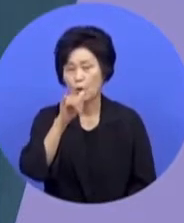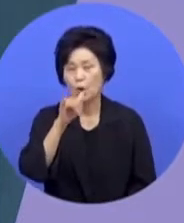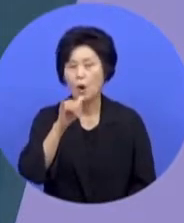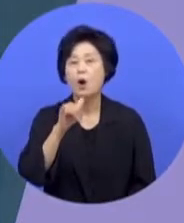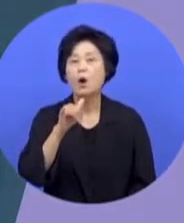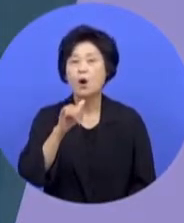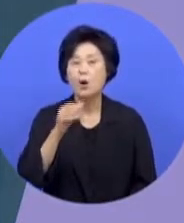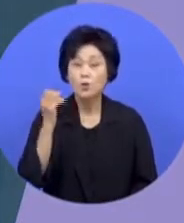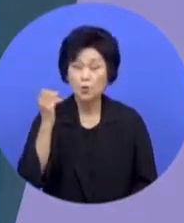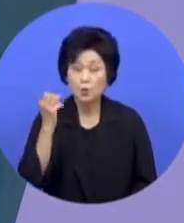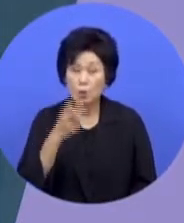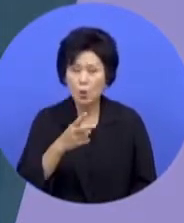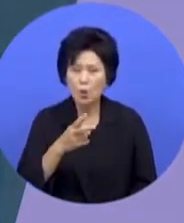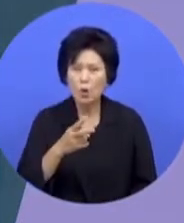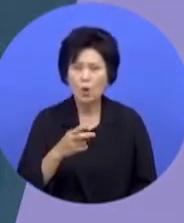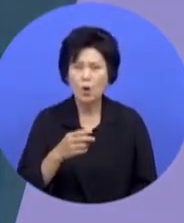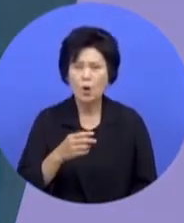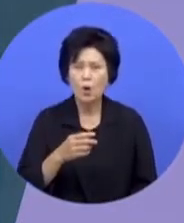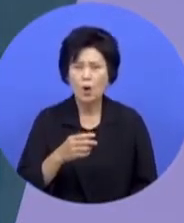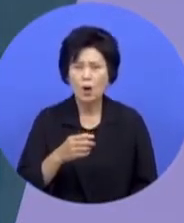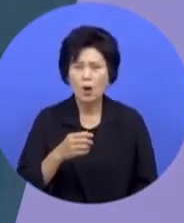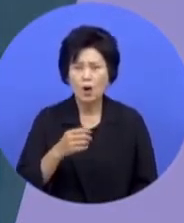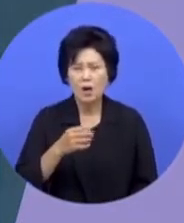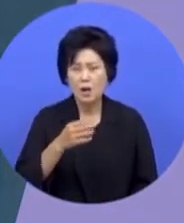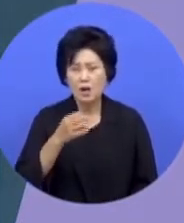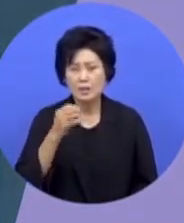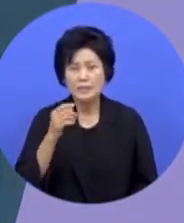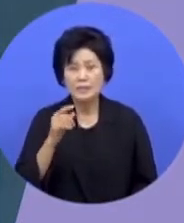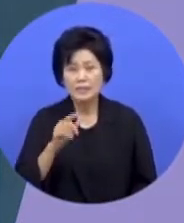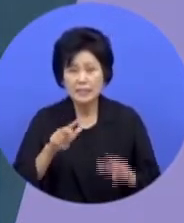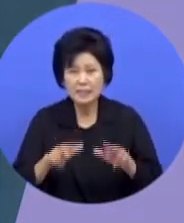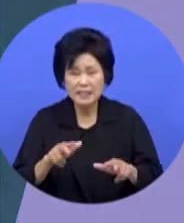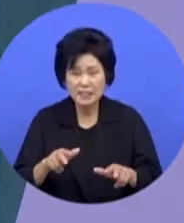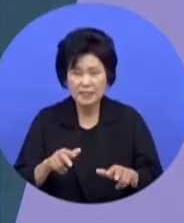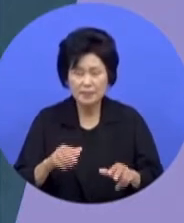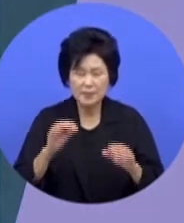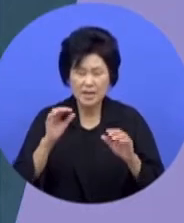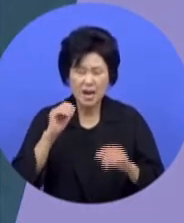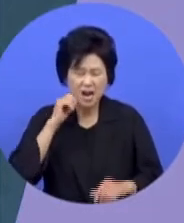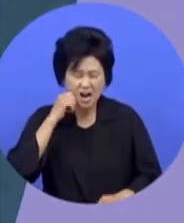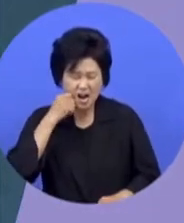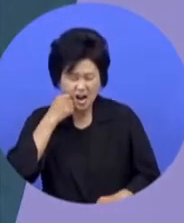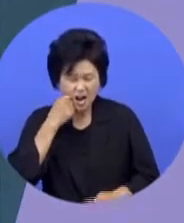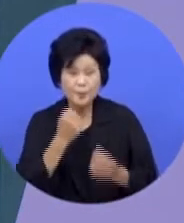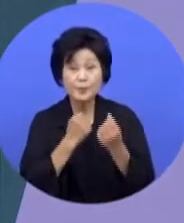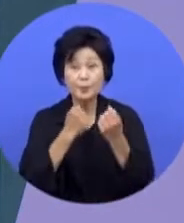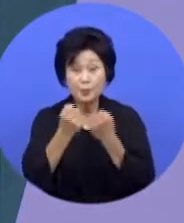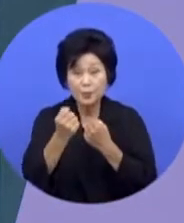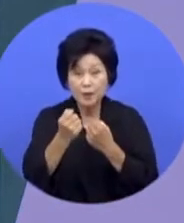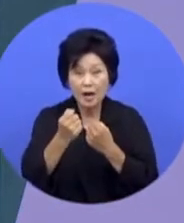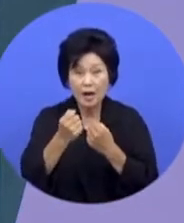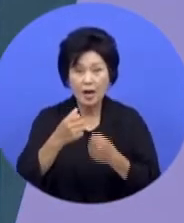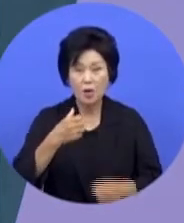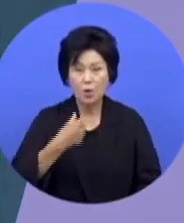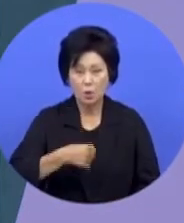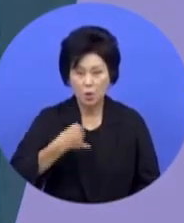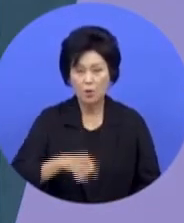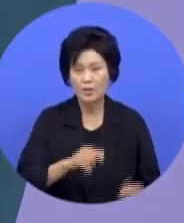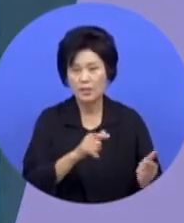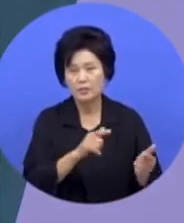그러면서 그런 절박함 가운데서 아이들을 키우고 양육하는 모습을 보면서 저는 그냥 제 안에 어떤